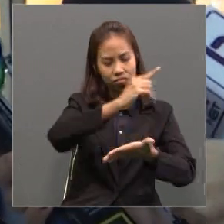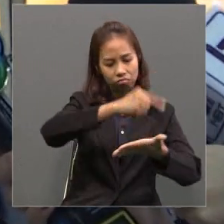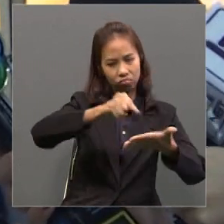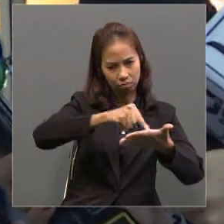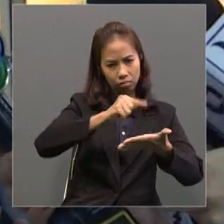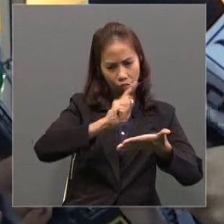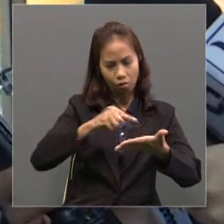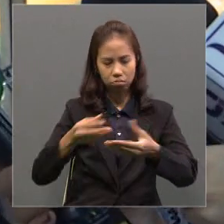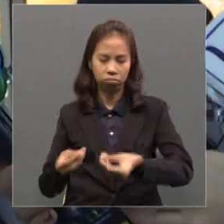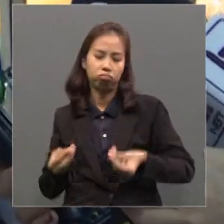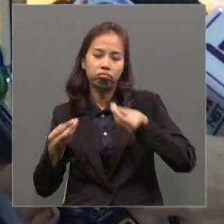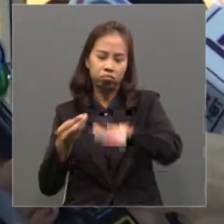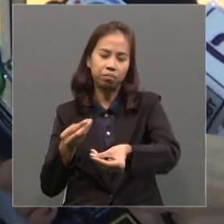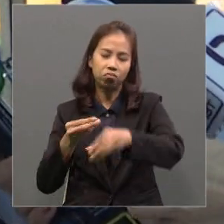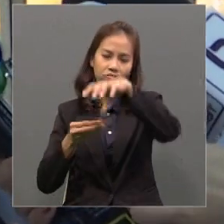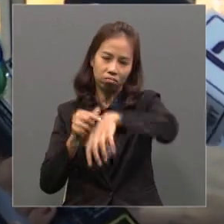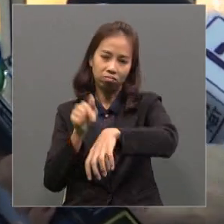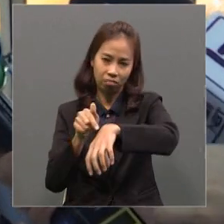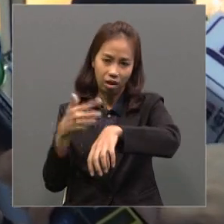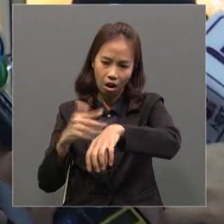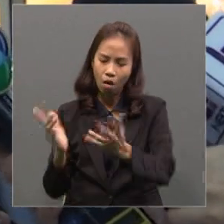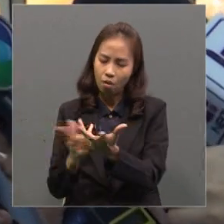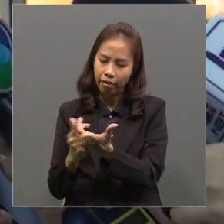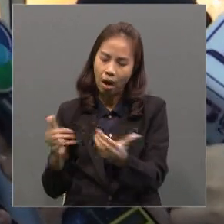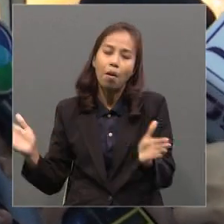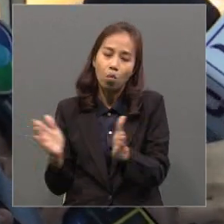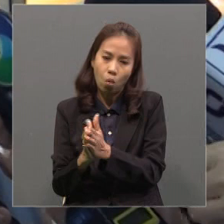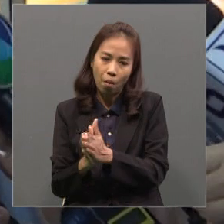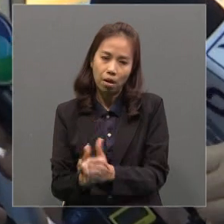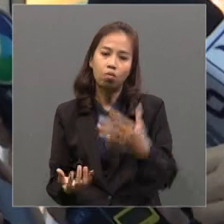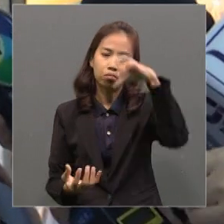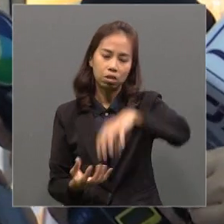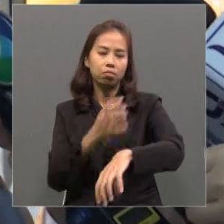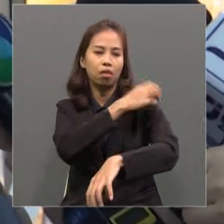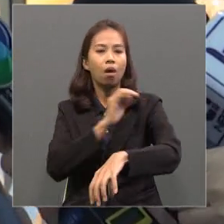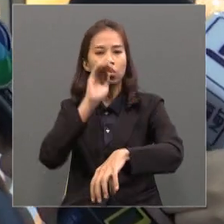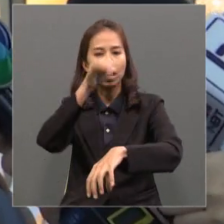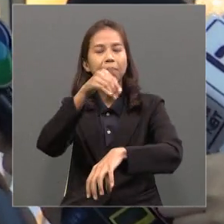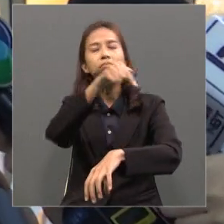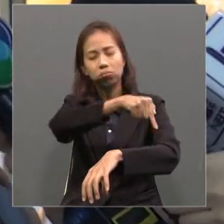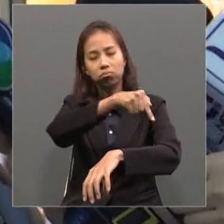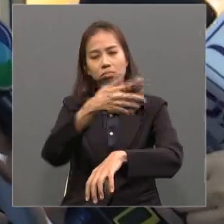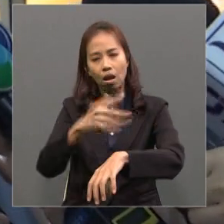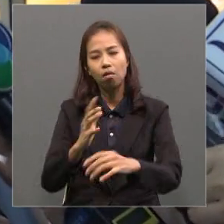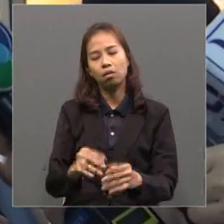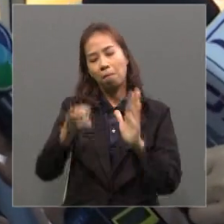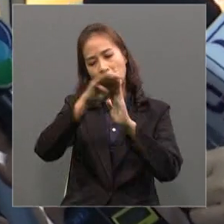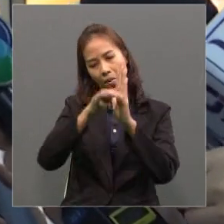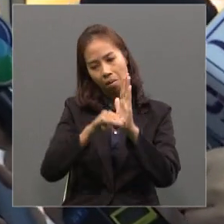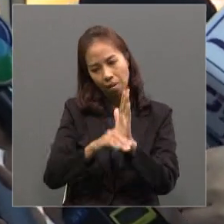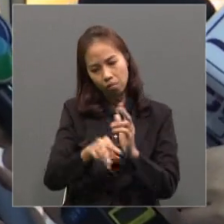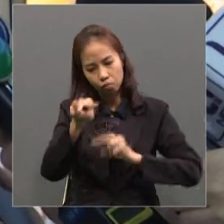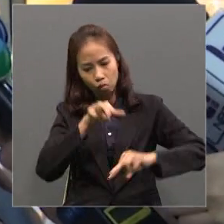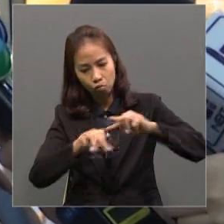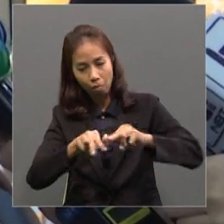ยแต่ต้องถึงเขตก่อนแล้วเขตก็รวมส่งให้ไปที่กทม.ที่เสาหินช้านะครับก็เป็นกระบวนการขั้นตอนแล้วก็มาเช็คอีกทีนึงว่า